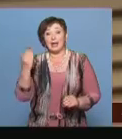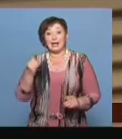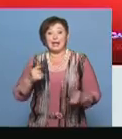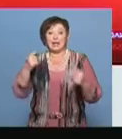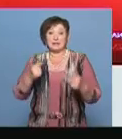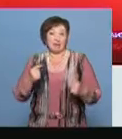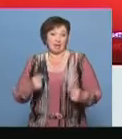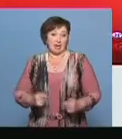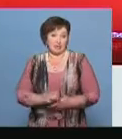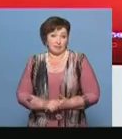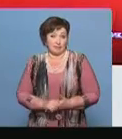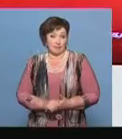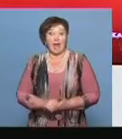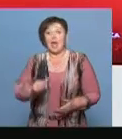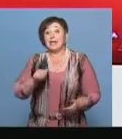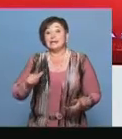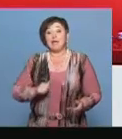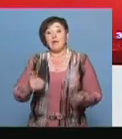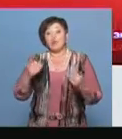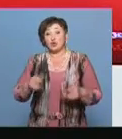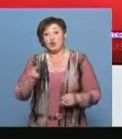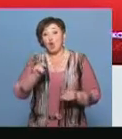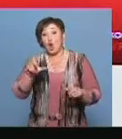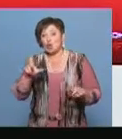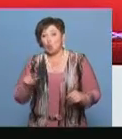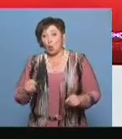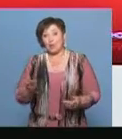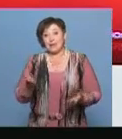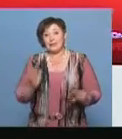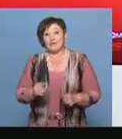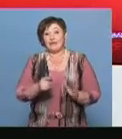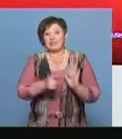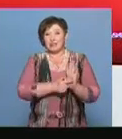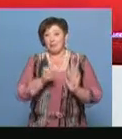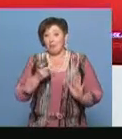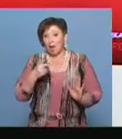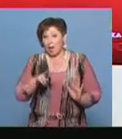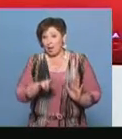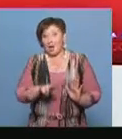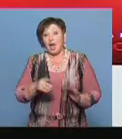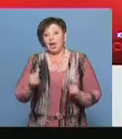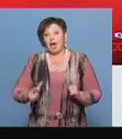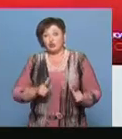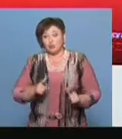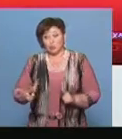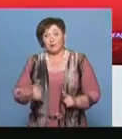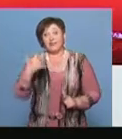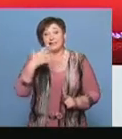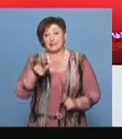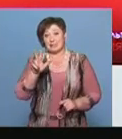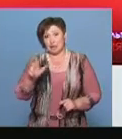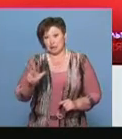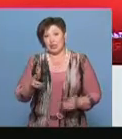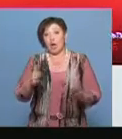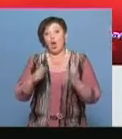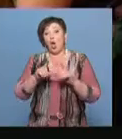измерений. Сами экзамены выпускники школ начинают сдавать с 27 мая. В этом году по республике будет работать 53 пункта